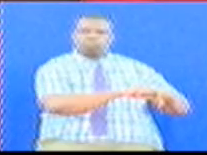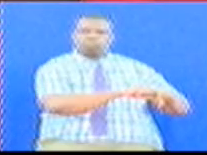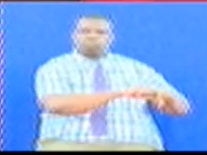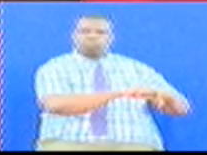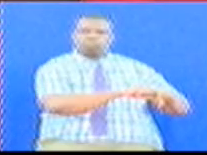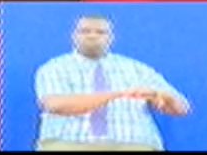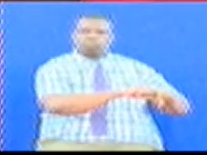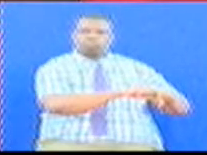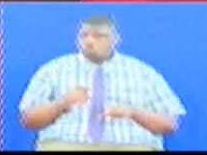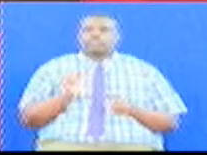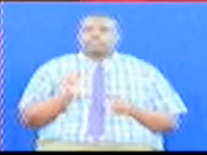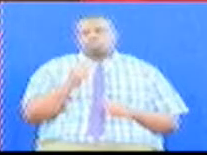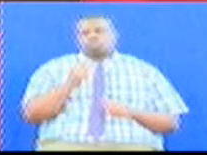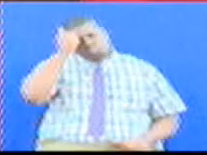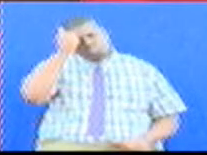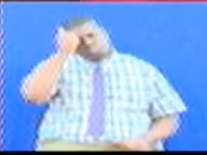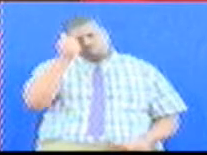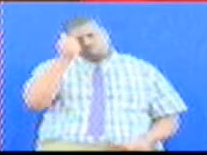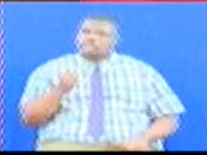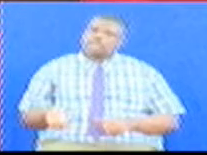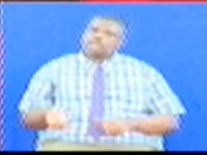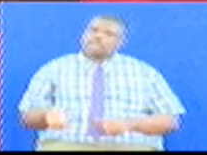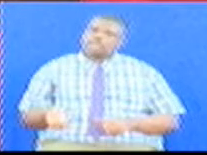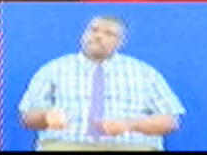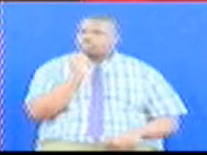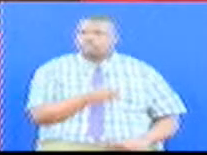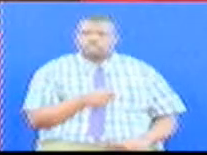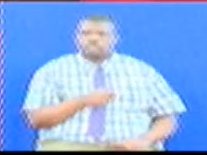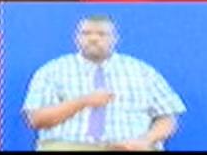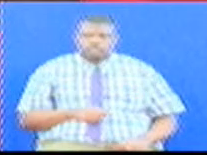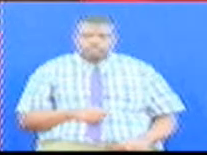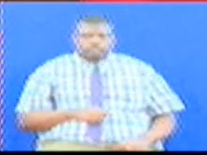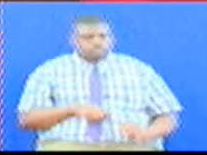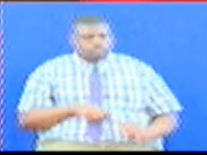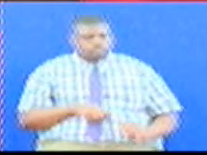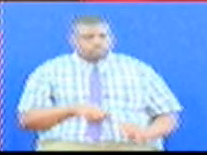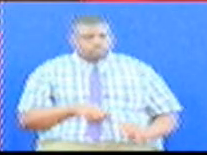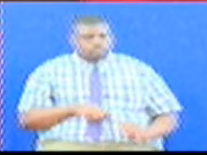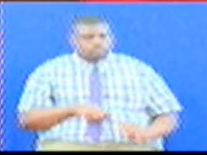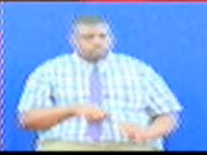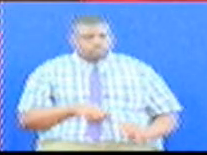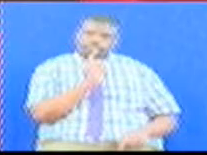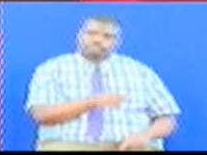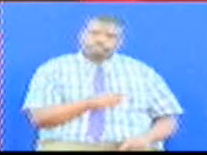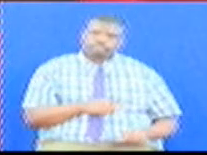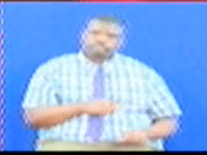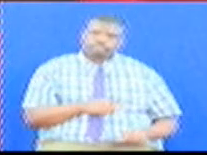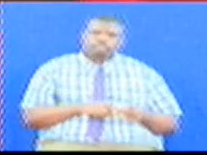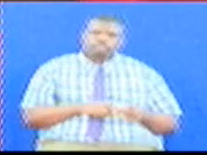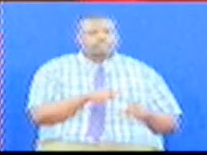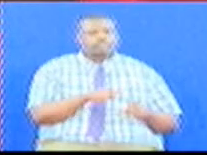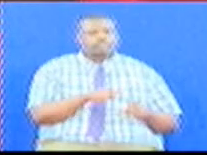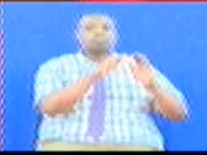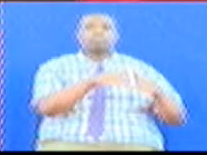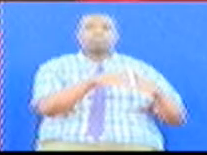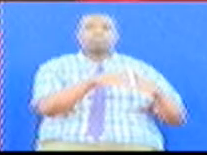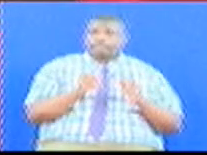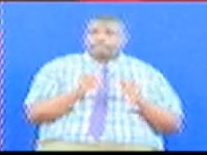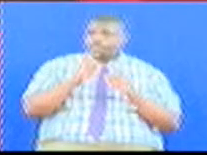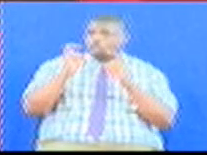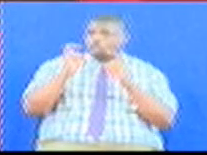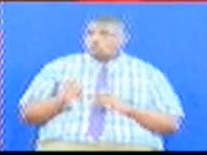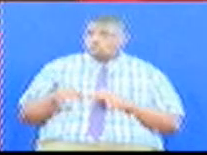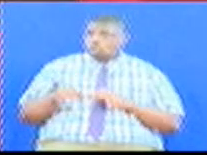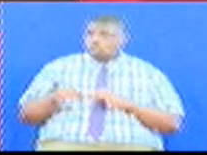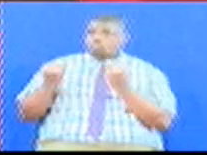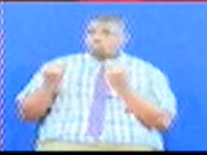sio mwisho sana kwa muhimu, Mheshimiwa Naibu Spika, kumekuwa na utaratibu hasa katika mabunge ya Jumuiya ya Madola kwamba kila